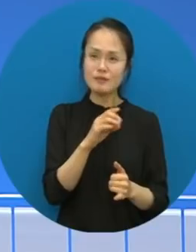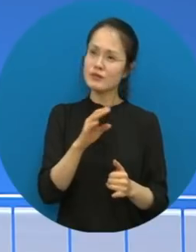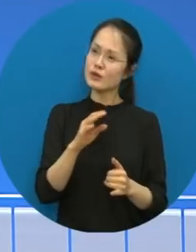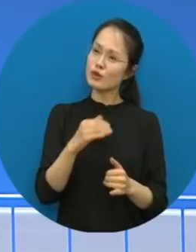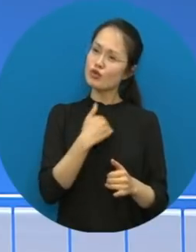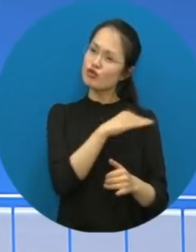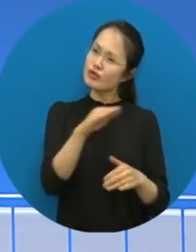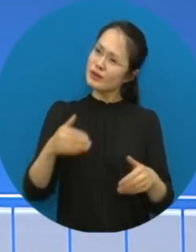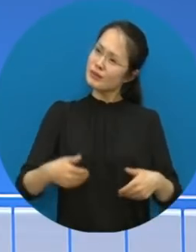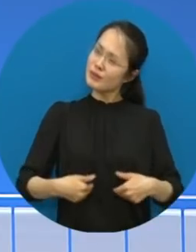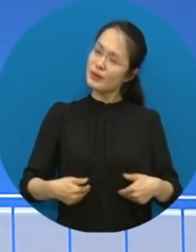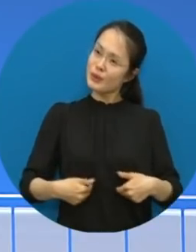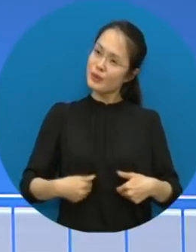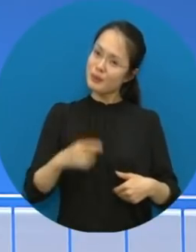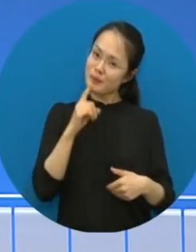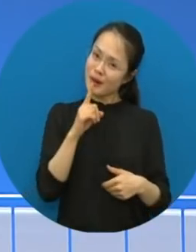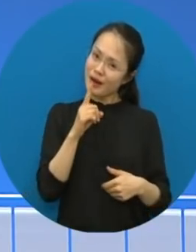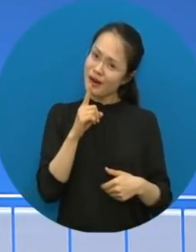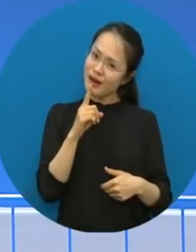고민했습니다.